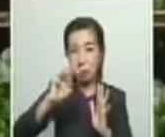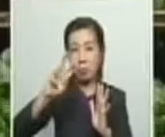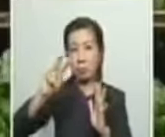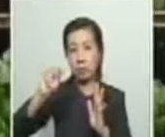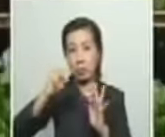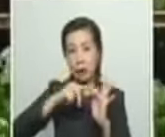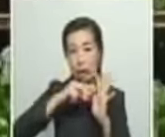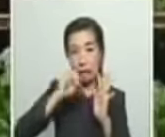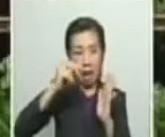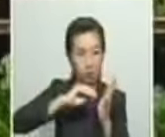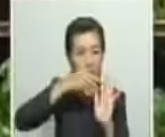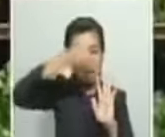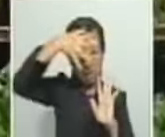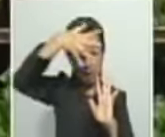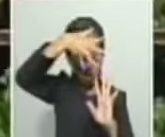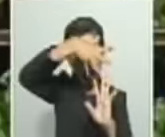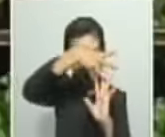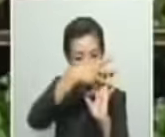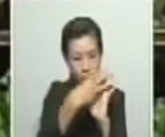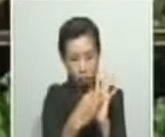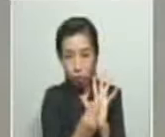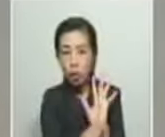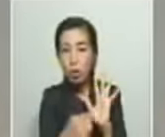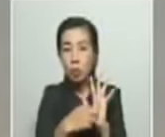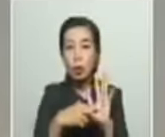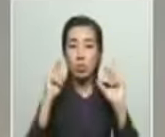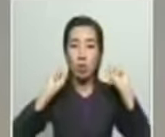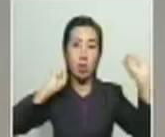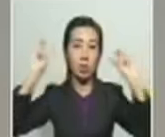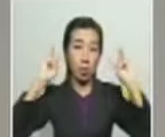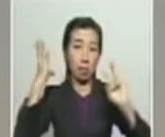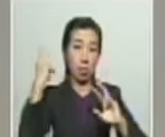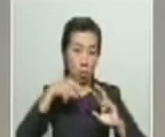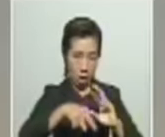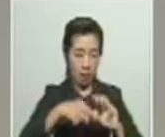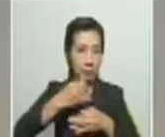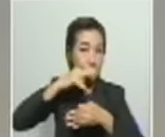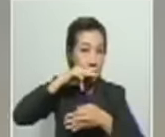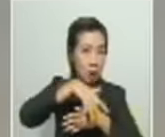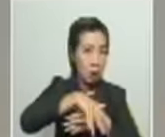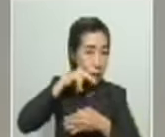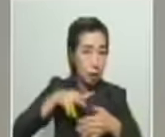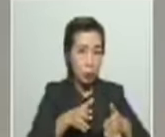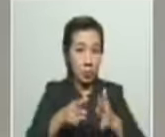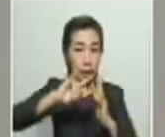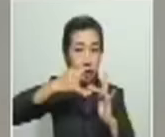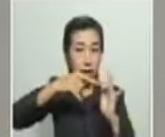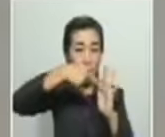ค์ค่ะณเวลาบ่าย 3:00 นของเมื่อวานนี้นะคะน้ําไหลผ่านเขื่อนแม่น้ําเจ้าพระยาเนี่ยนะคะเขื่อนเจ้าพระยา